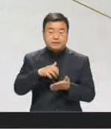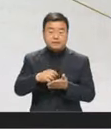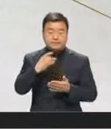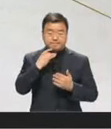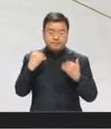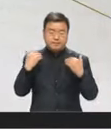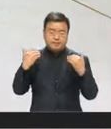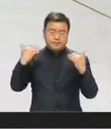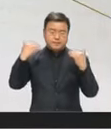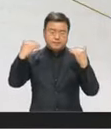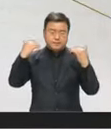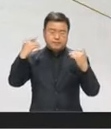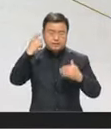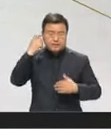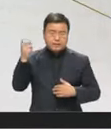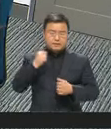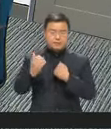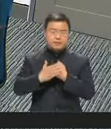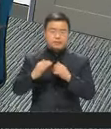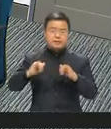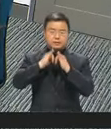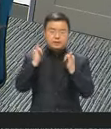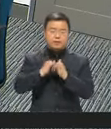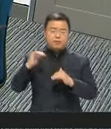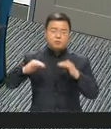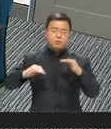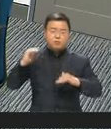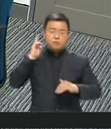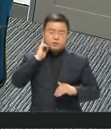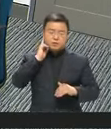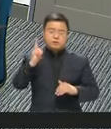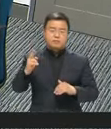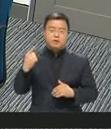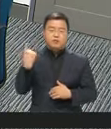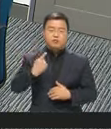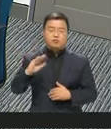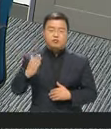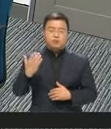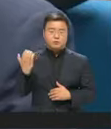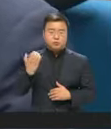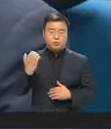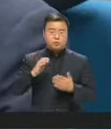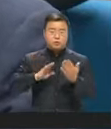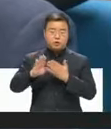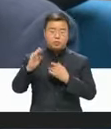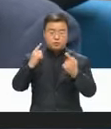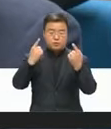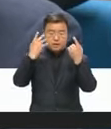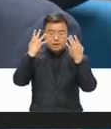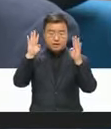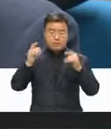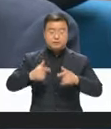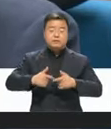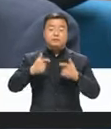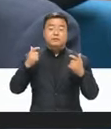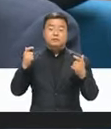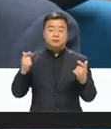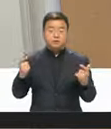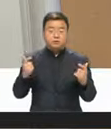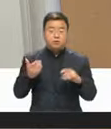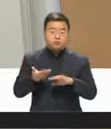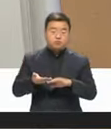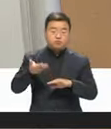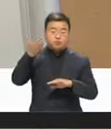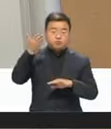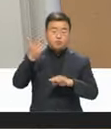사회 불평등도 심화됐습니다. 특히 90년대 이후 대학이 급격하게 늘면서 이른바 상위권 대학 졸업자가